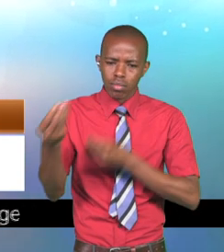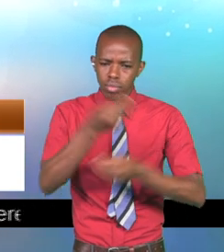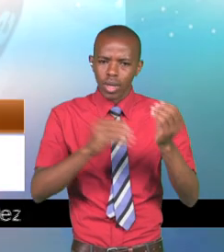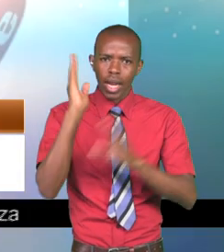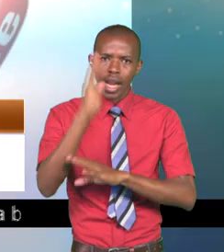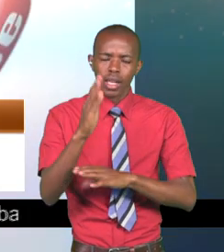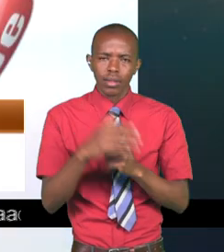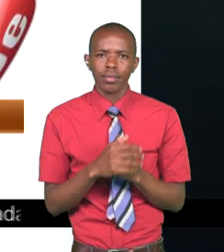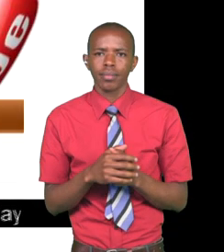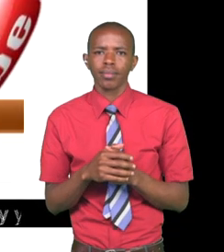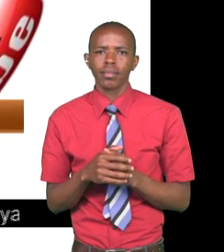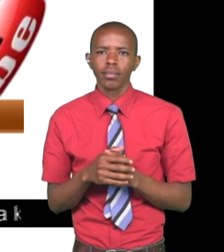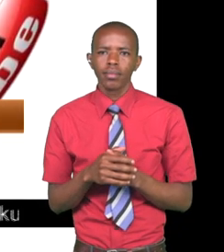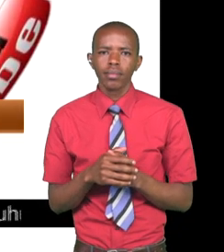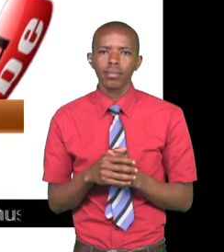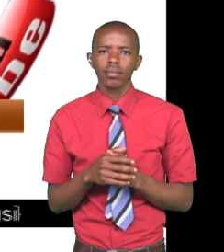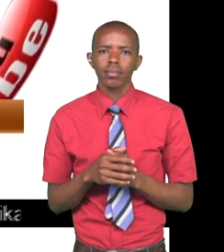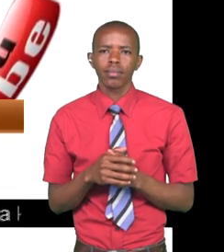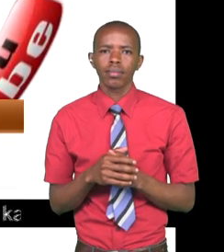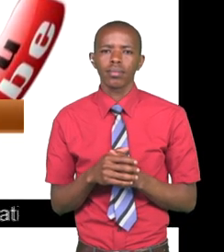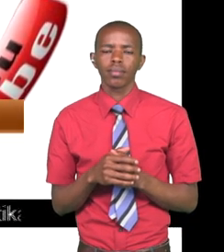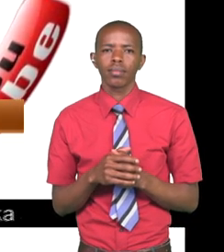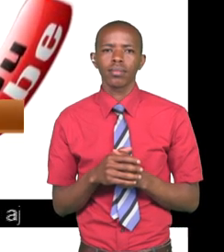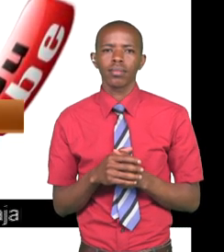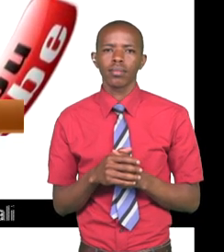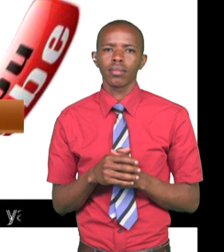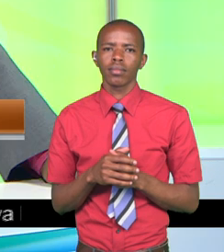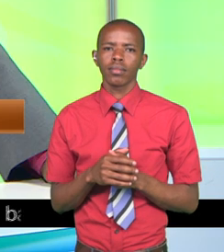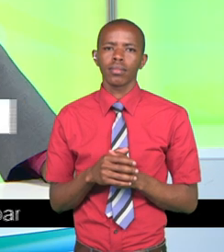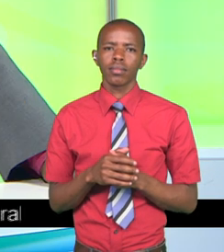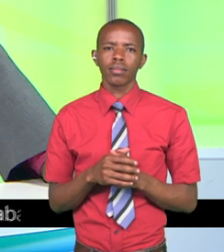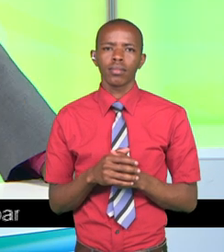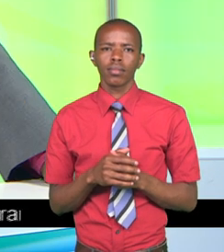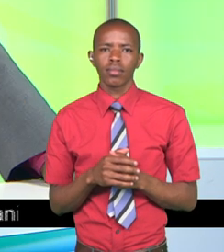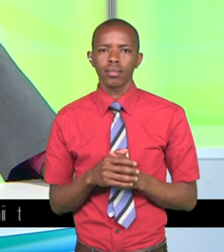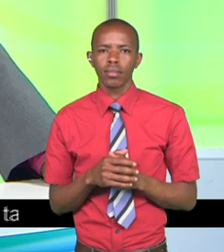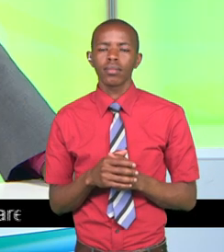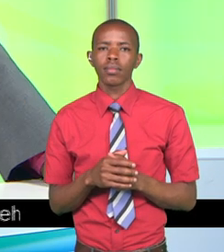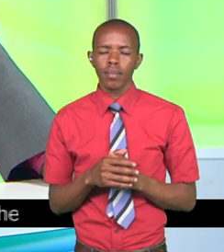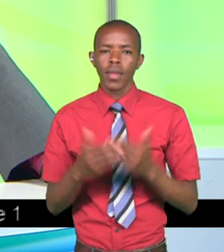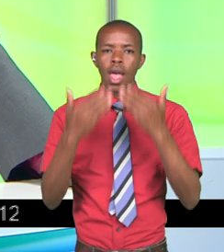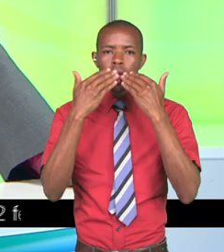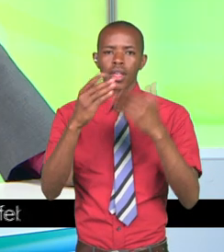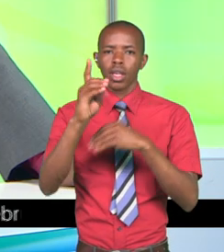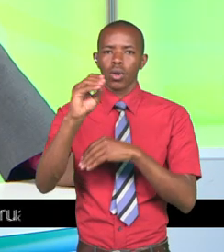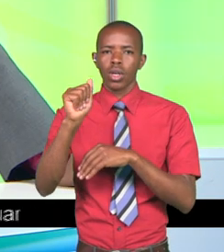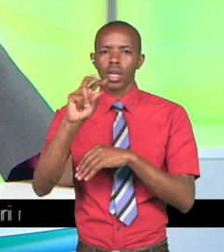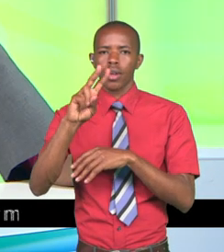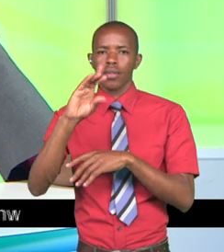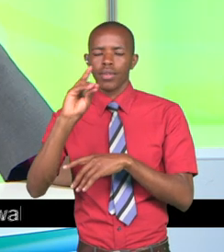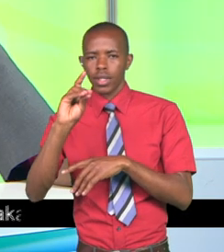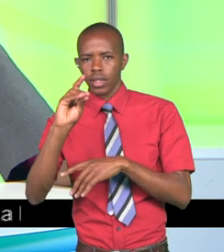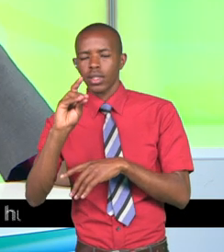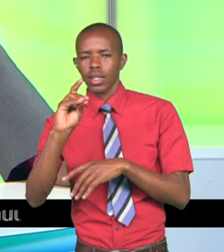moja. David Kagina, Switch Adhuhuri. Asante sana David Kagina kwa taarifa hiyo.